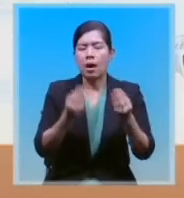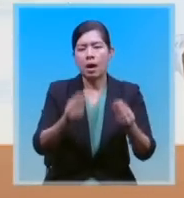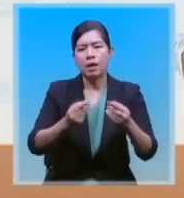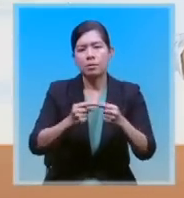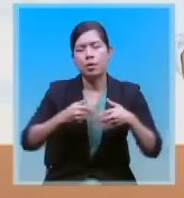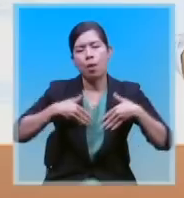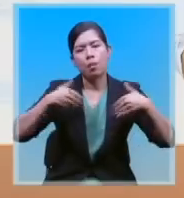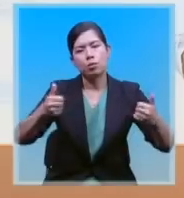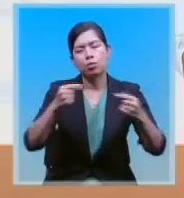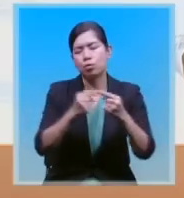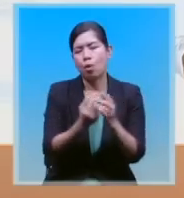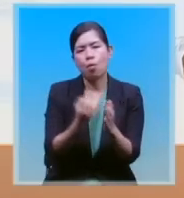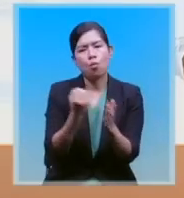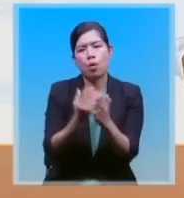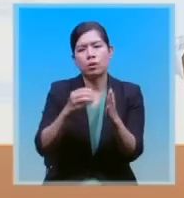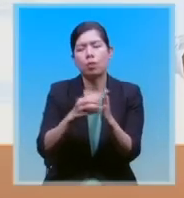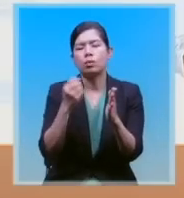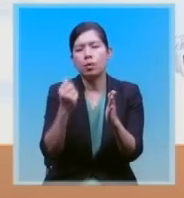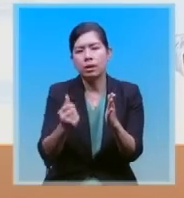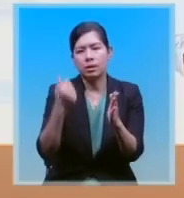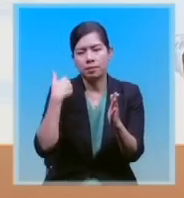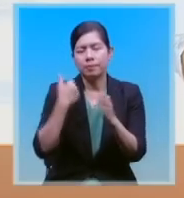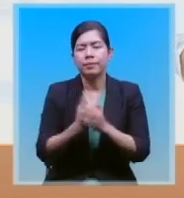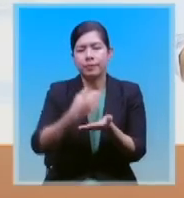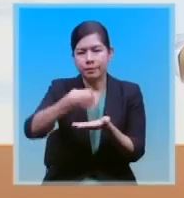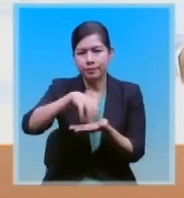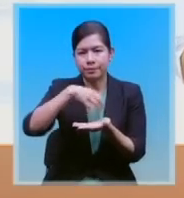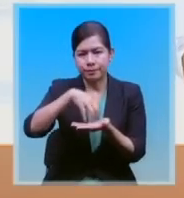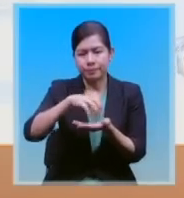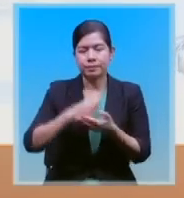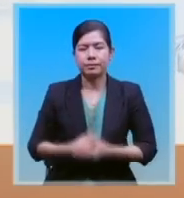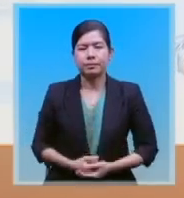นี้ก็คือบรรยากาศการประชุมคณะรัฐมนตรีประจำสัปดาห์นี้ช่วงนี้กลับไปทางสถานีค่ะ